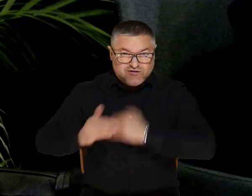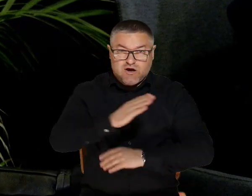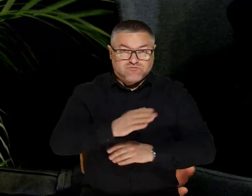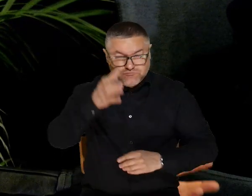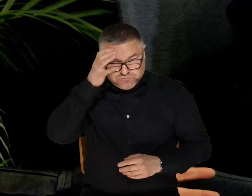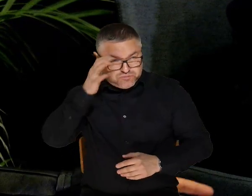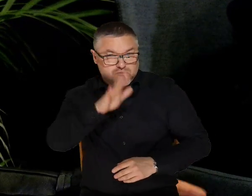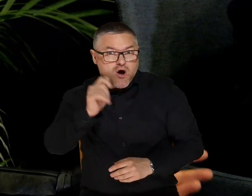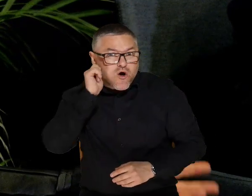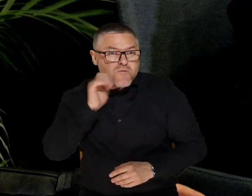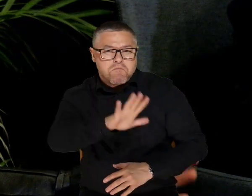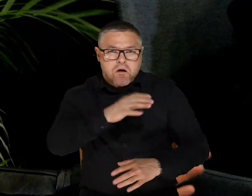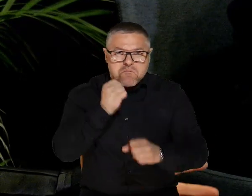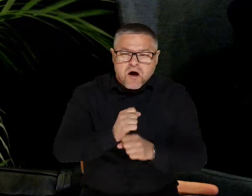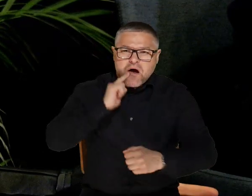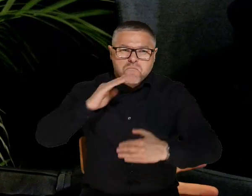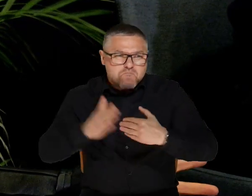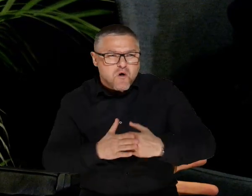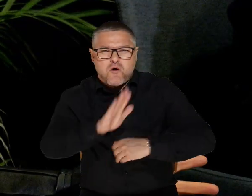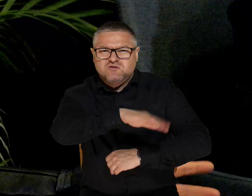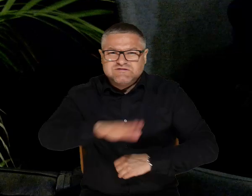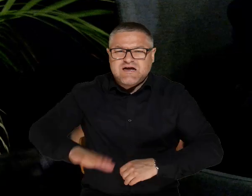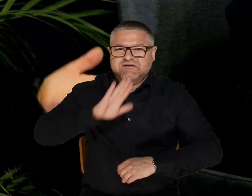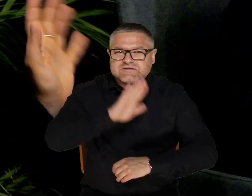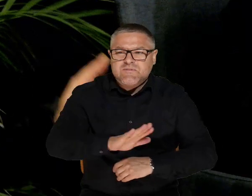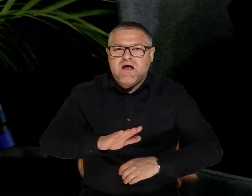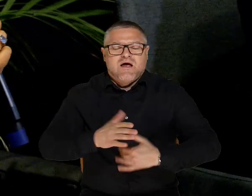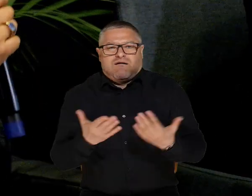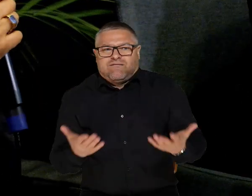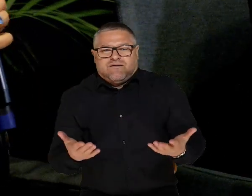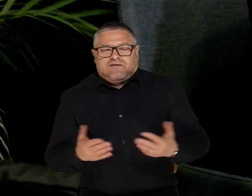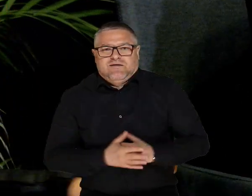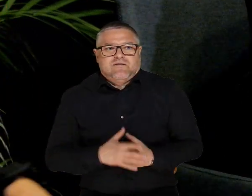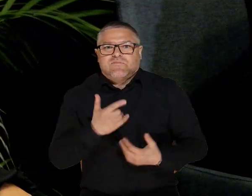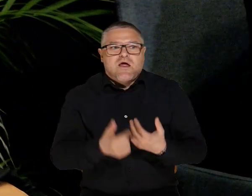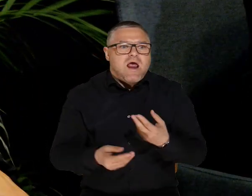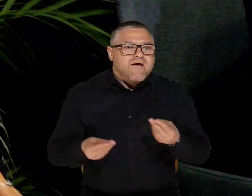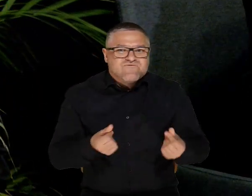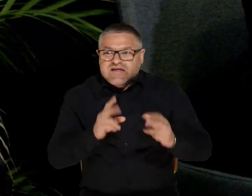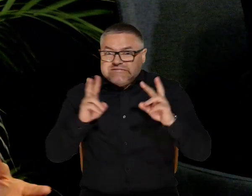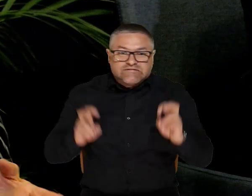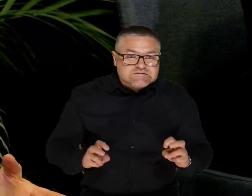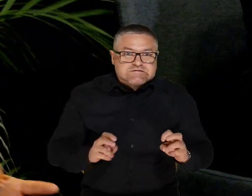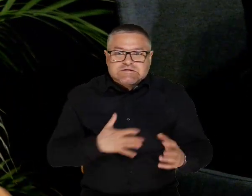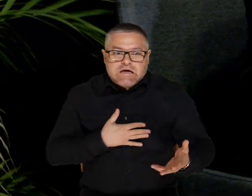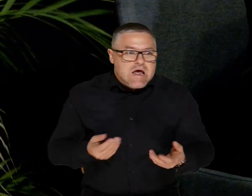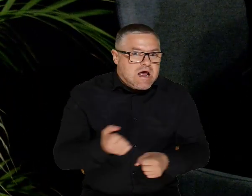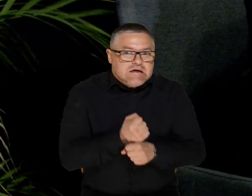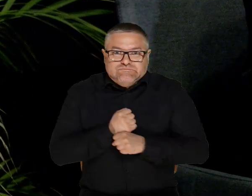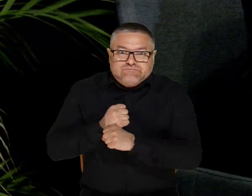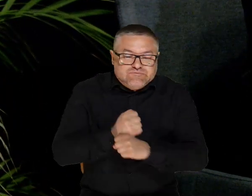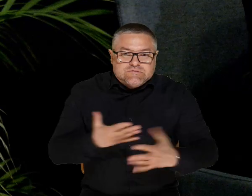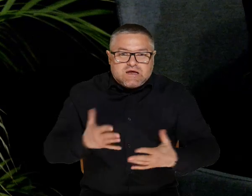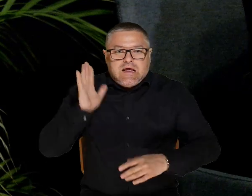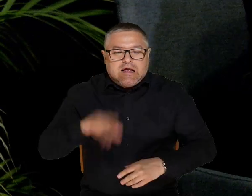kobietą, która miała pracę, męża, dziecko. Z powodów tam kryzysu finansowego postanowiła